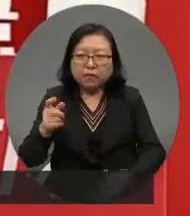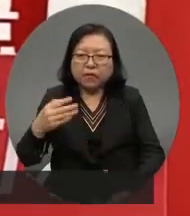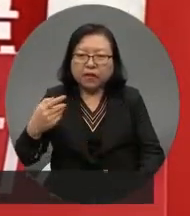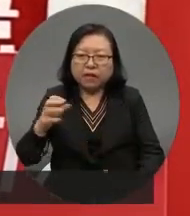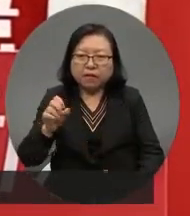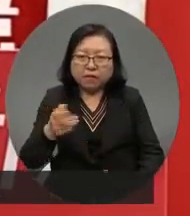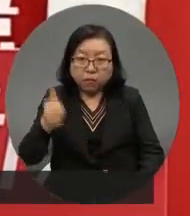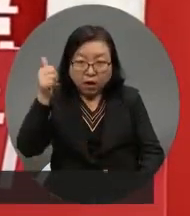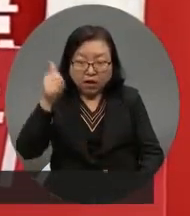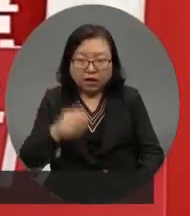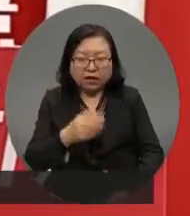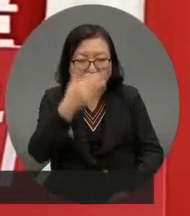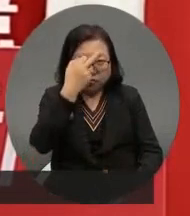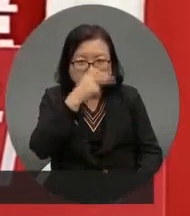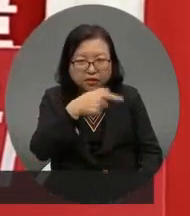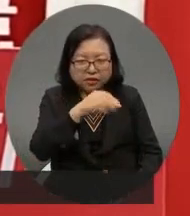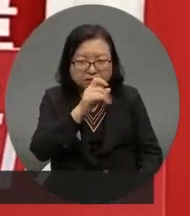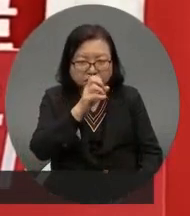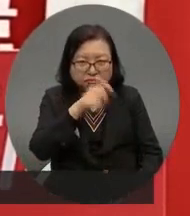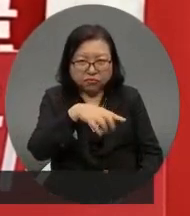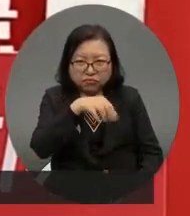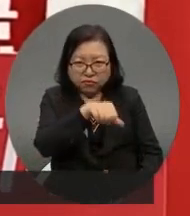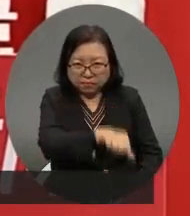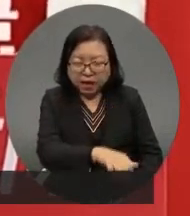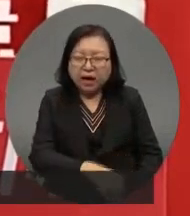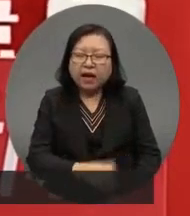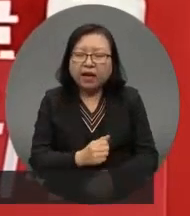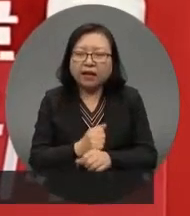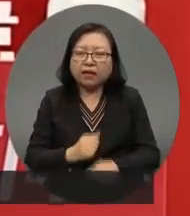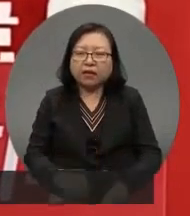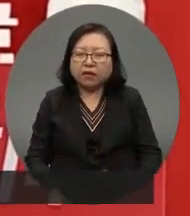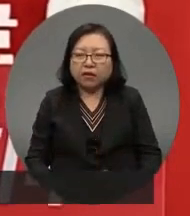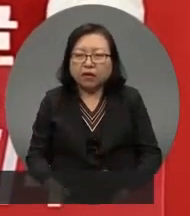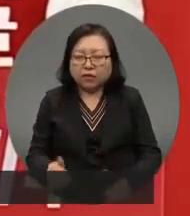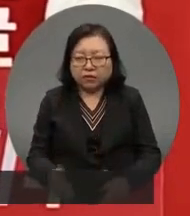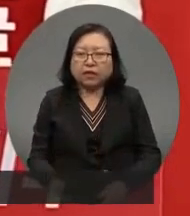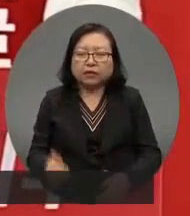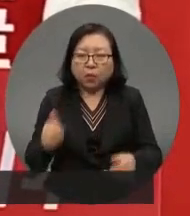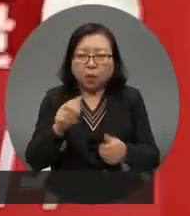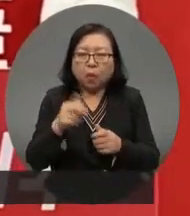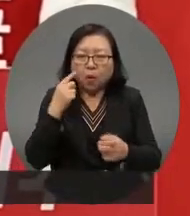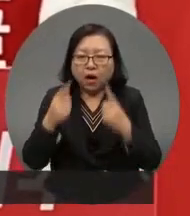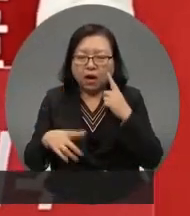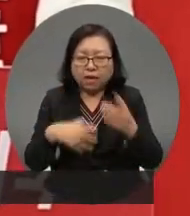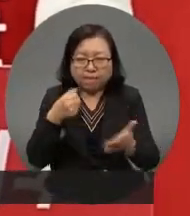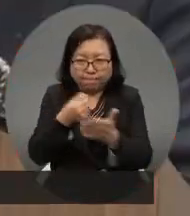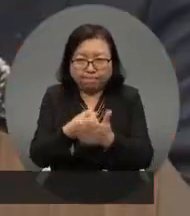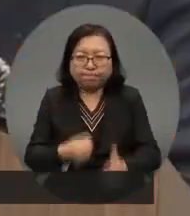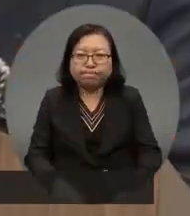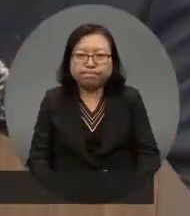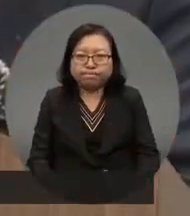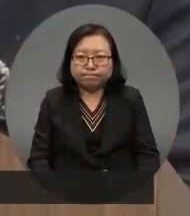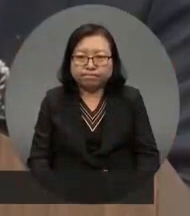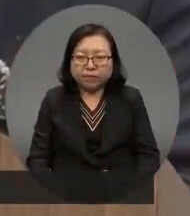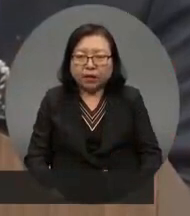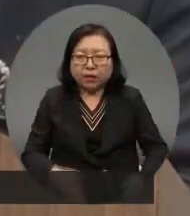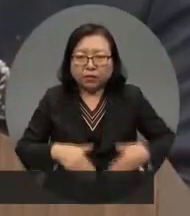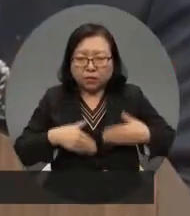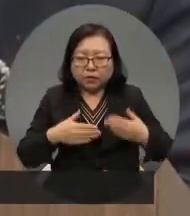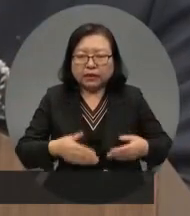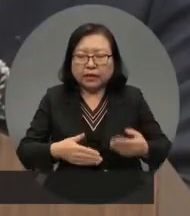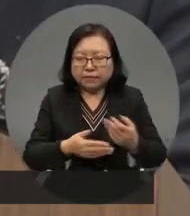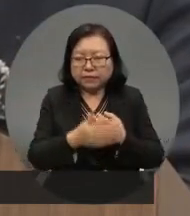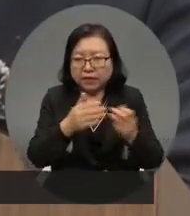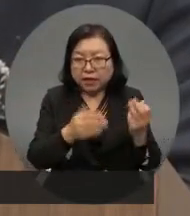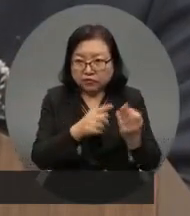의원이 최지우 전 대통령실 행정관을 각각 이기고 본선 진출을 확정했습니다. 동남 4군에선